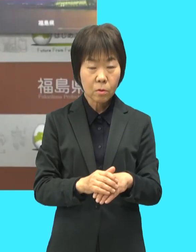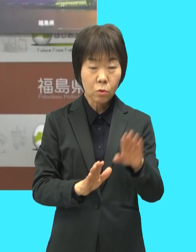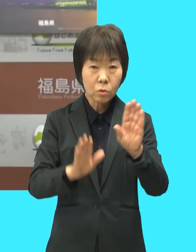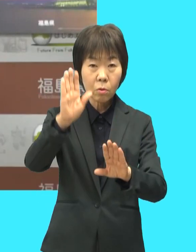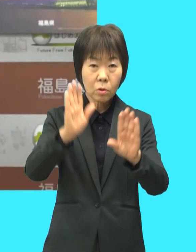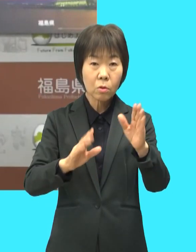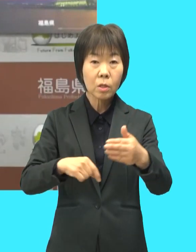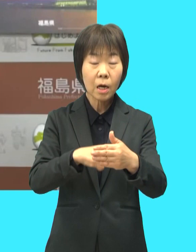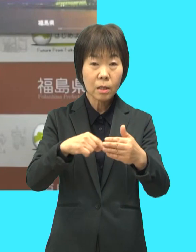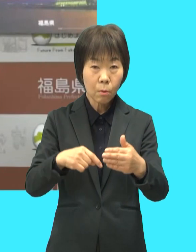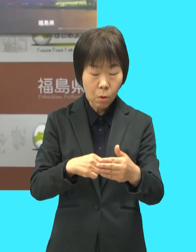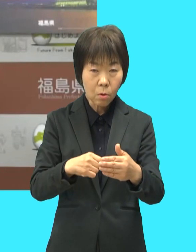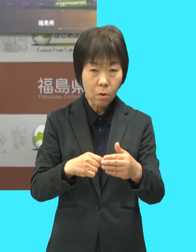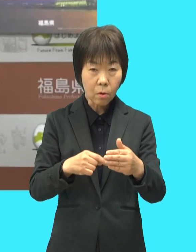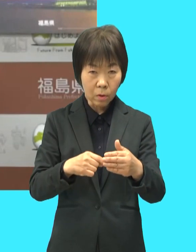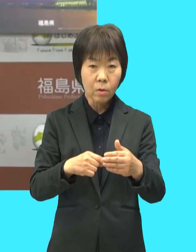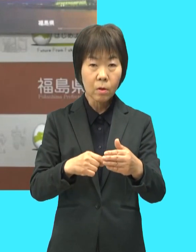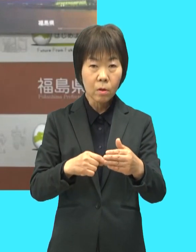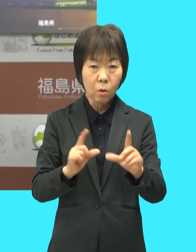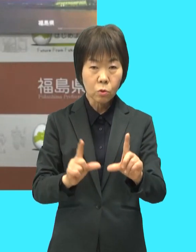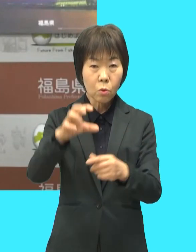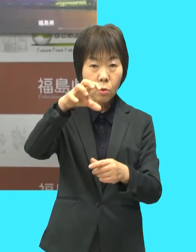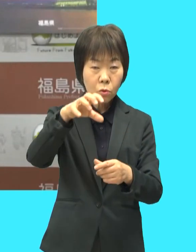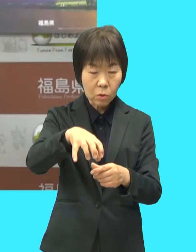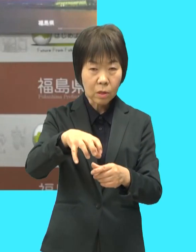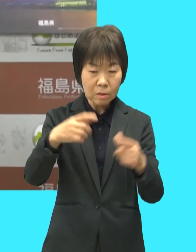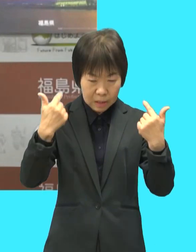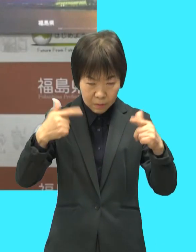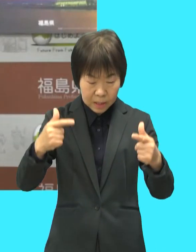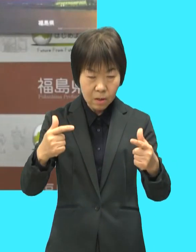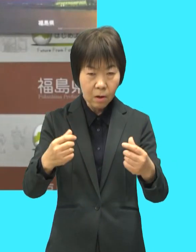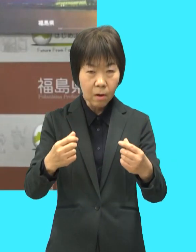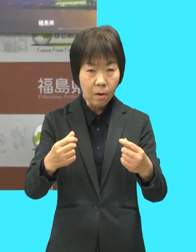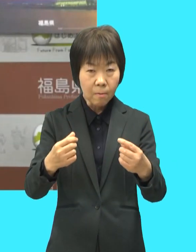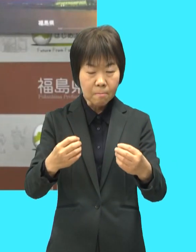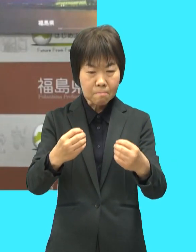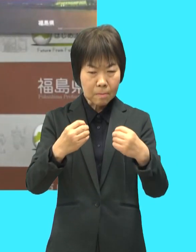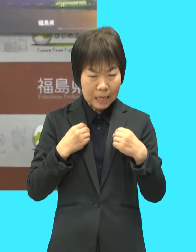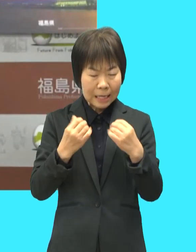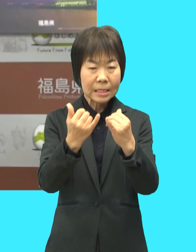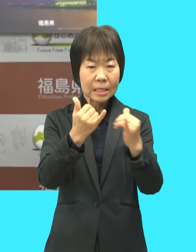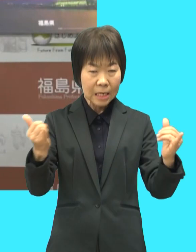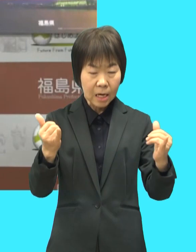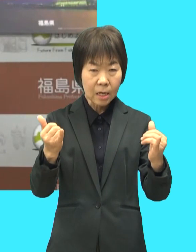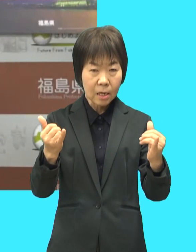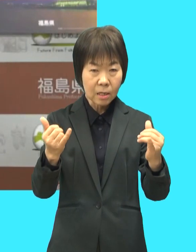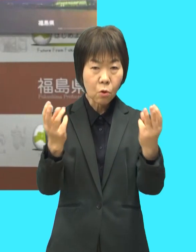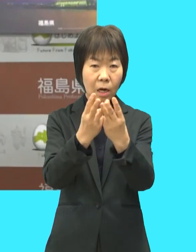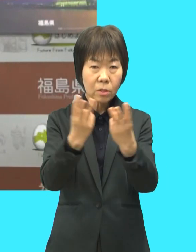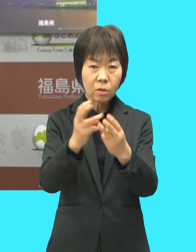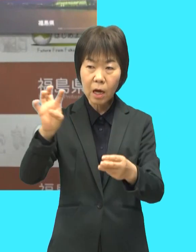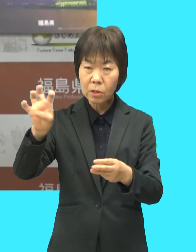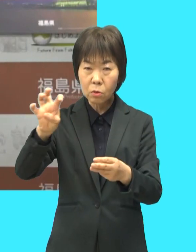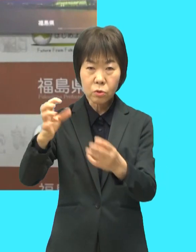中においても、昨今東京都における日々の陽性感染者の数というものが40名台